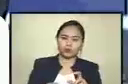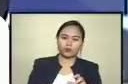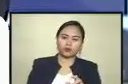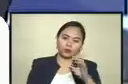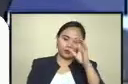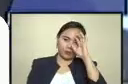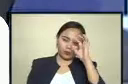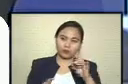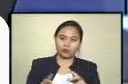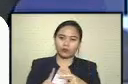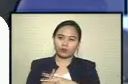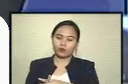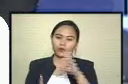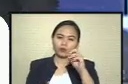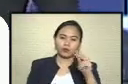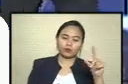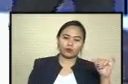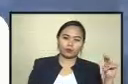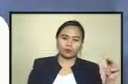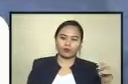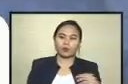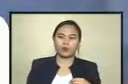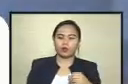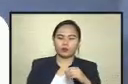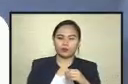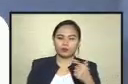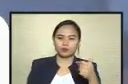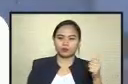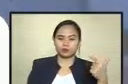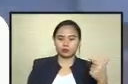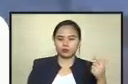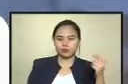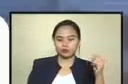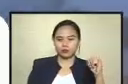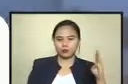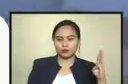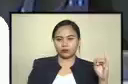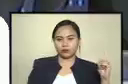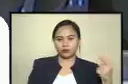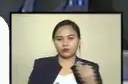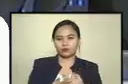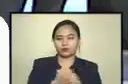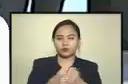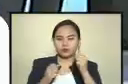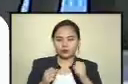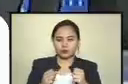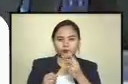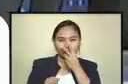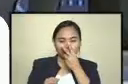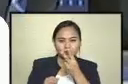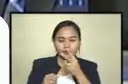bagong 24/7 online service ng Pag-IBIG Fund. Dito, pwede nang ma-monitor ng mga miyembro ang kanilang buwanang hulog. Pwede